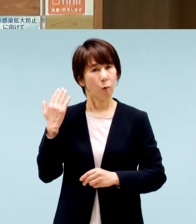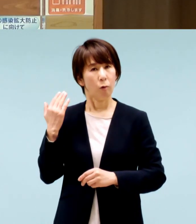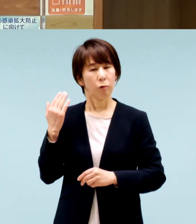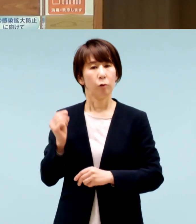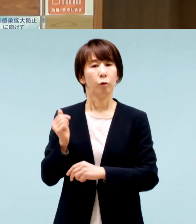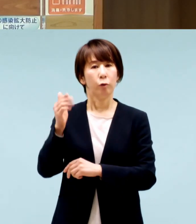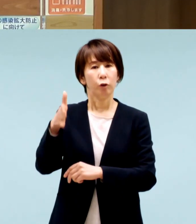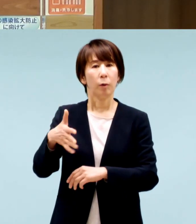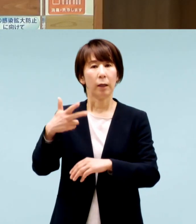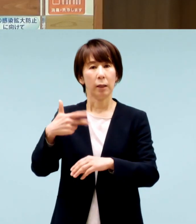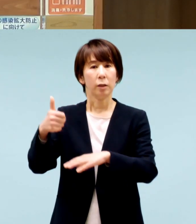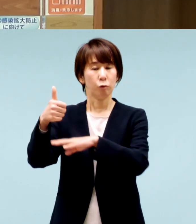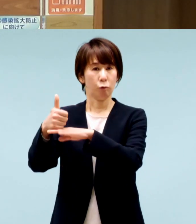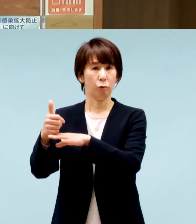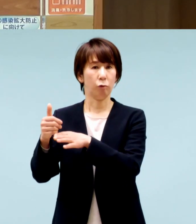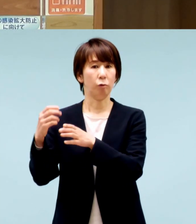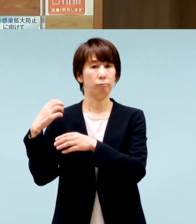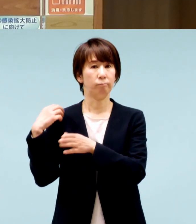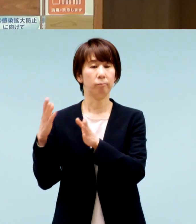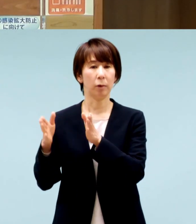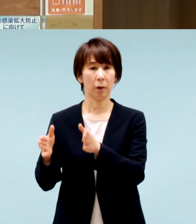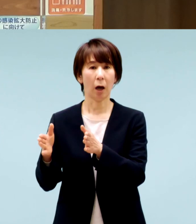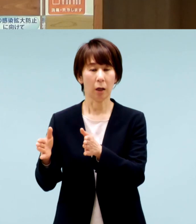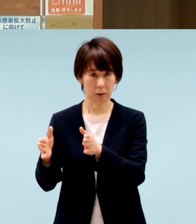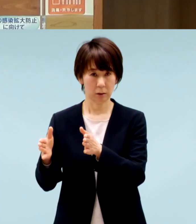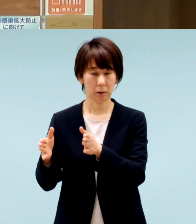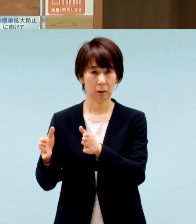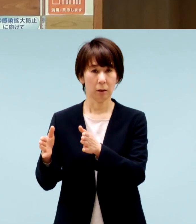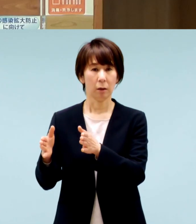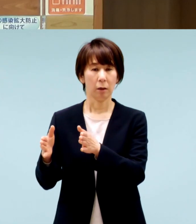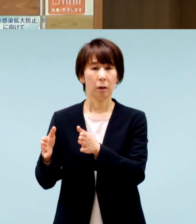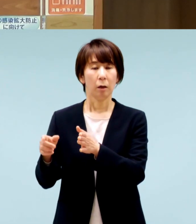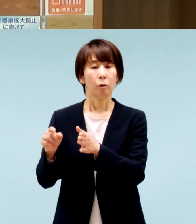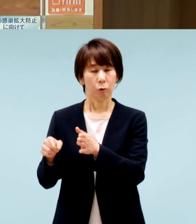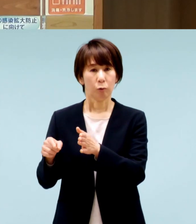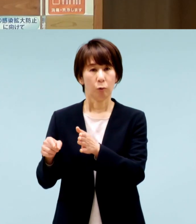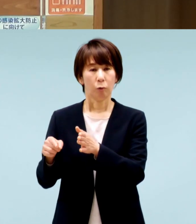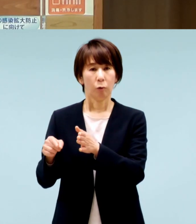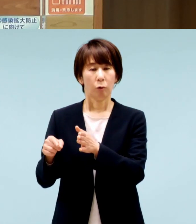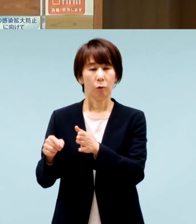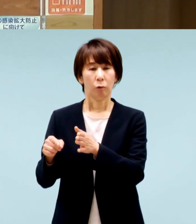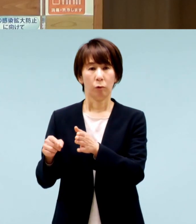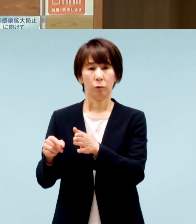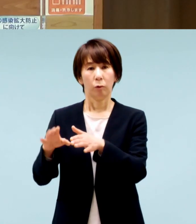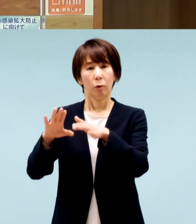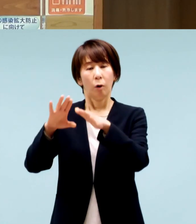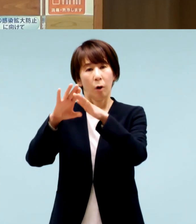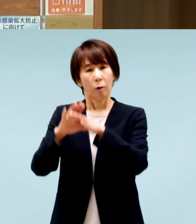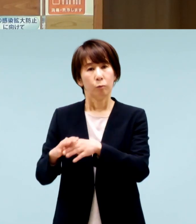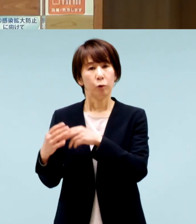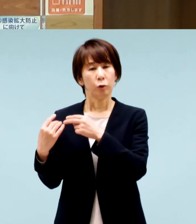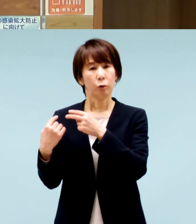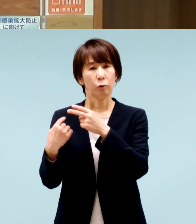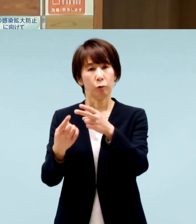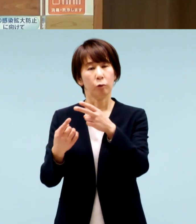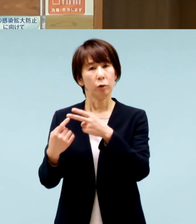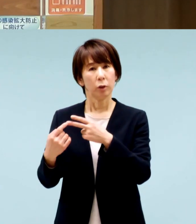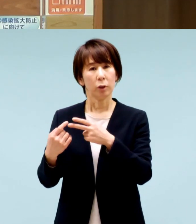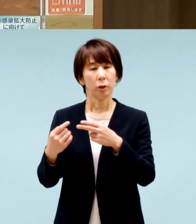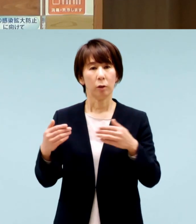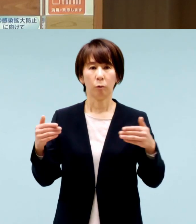長時代にですね、この文書通信交通滞在費っていうこの